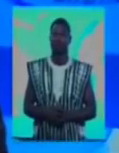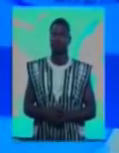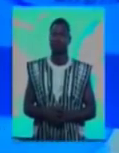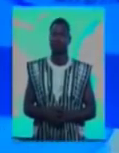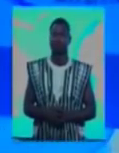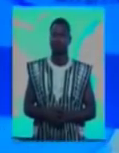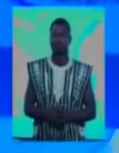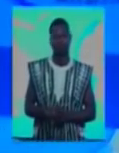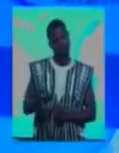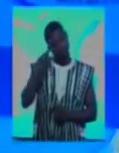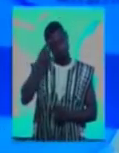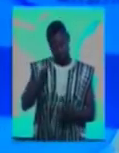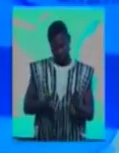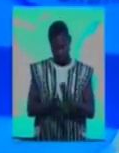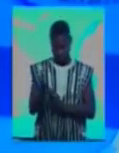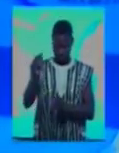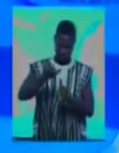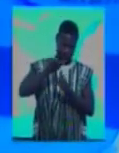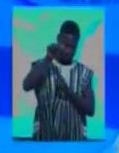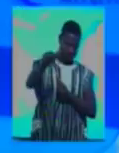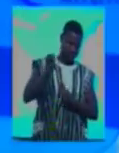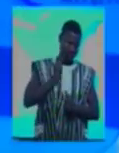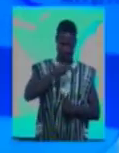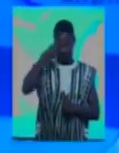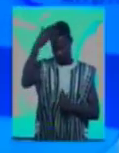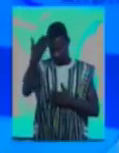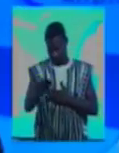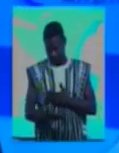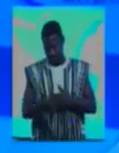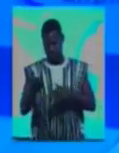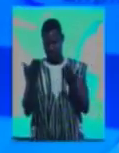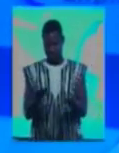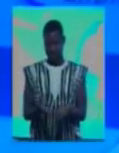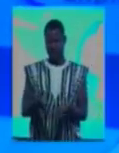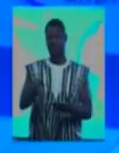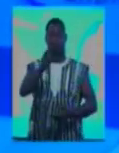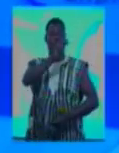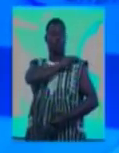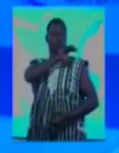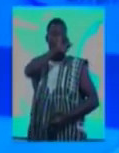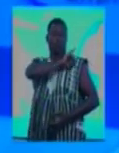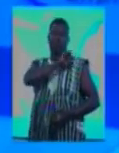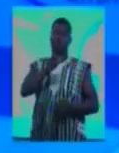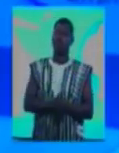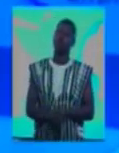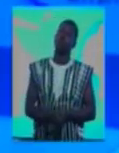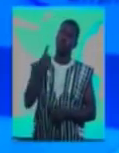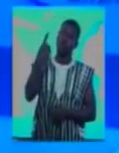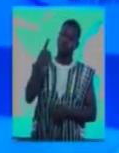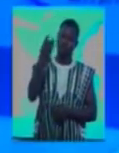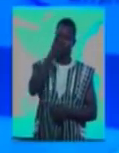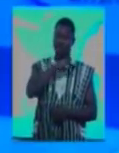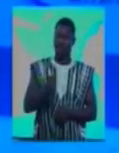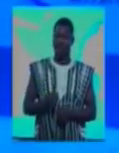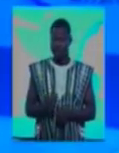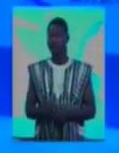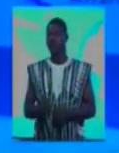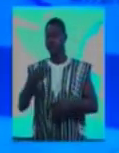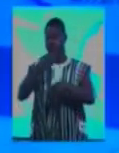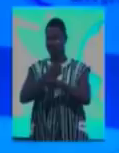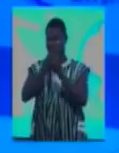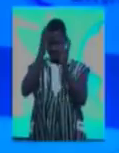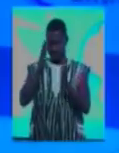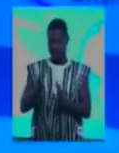Et justement, pour aller plus loin sur ce sujet, nous recevons sur ce plateau Monique Ilboudot, une des initiatrices du